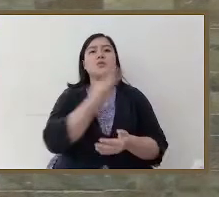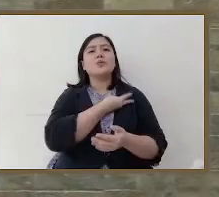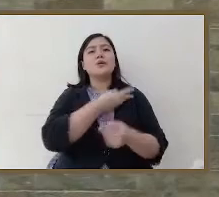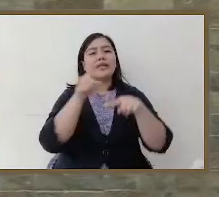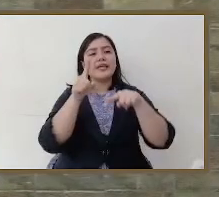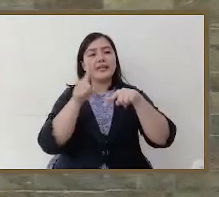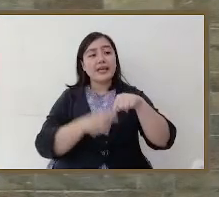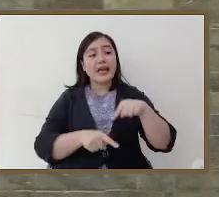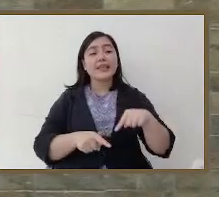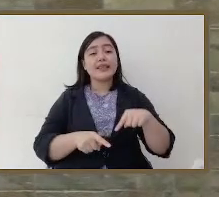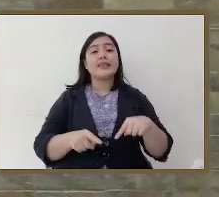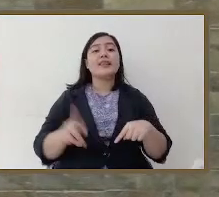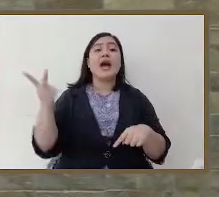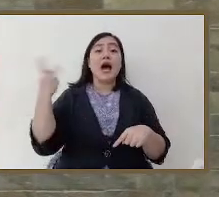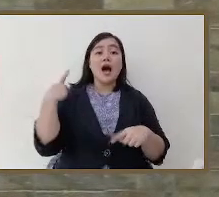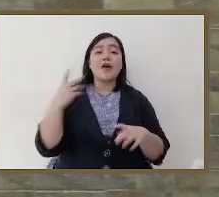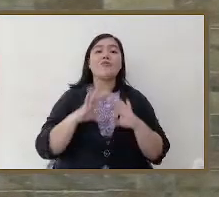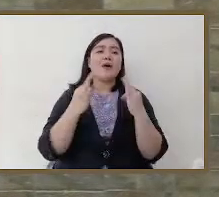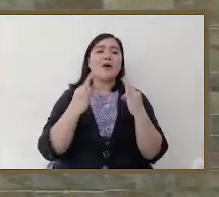ang Diyos.